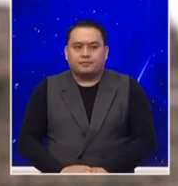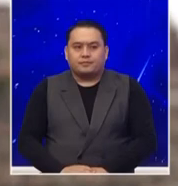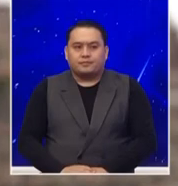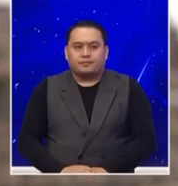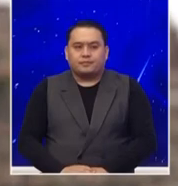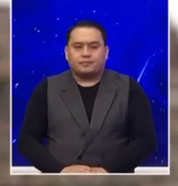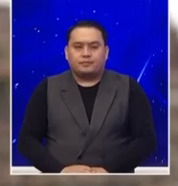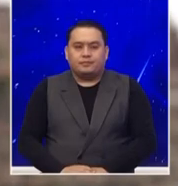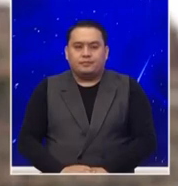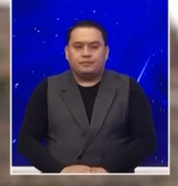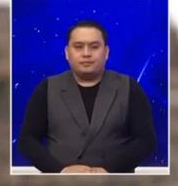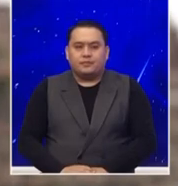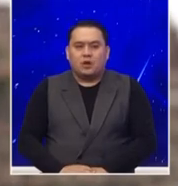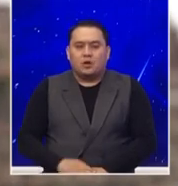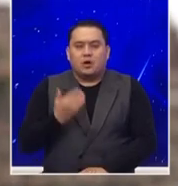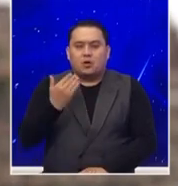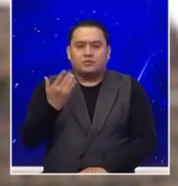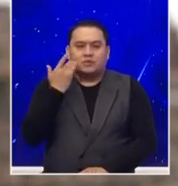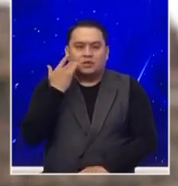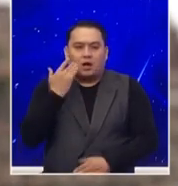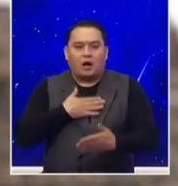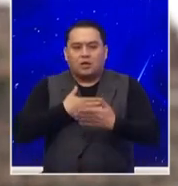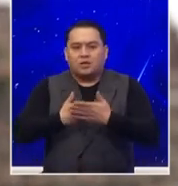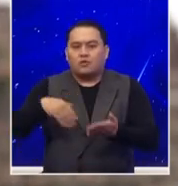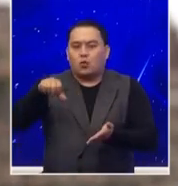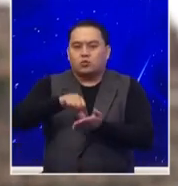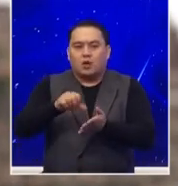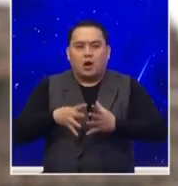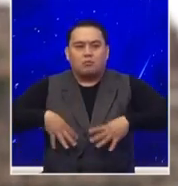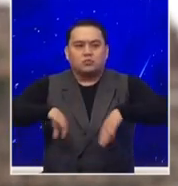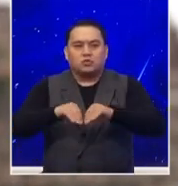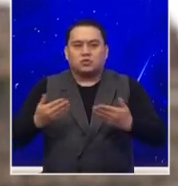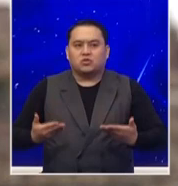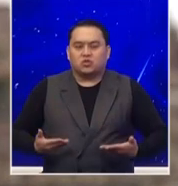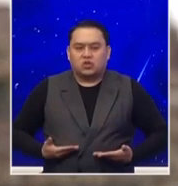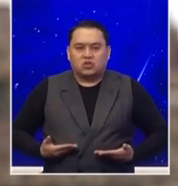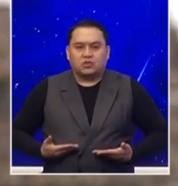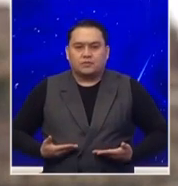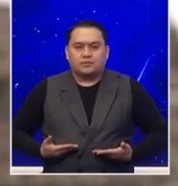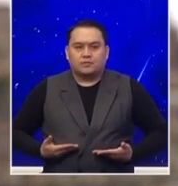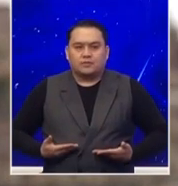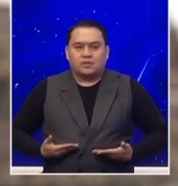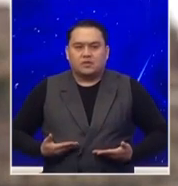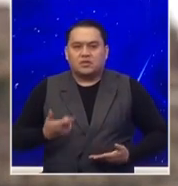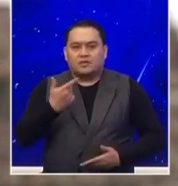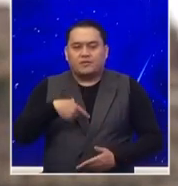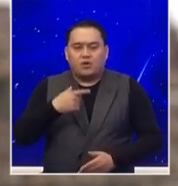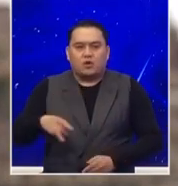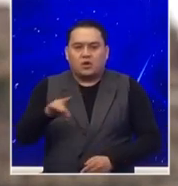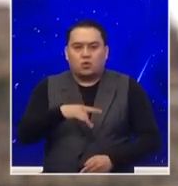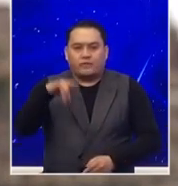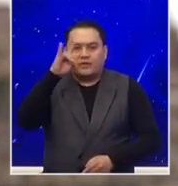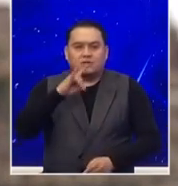светлый человек. Он всегда принимал активное участие в общественной жизни своего региона,